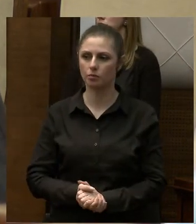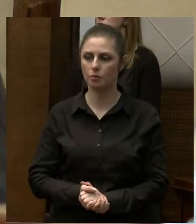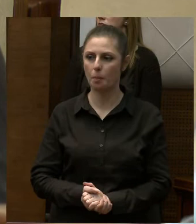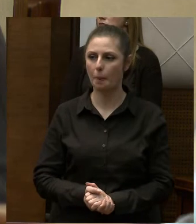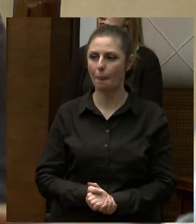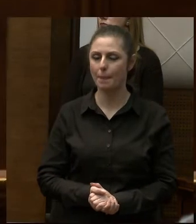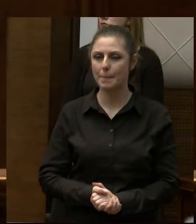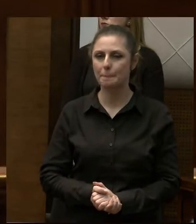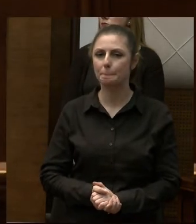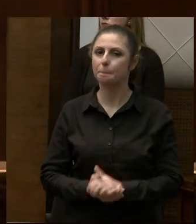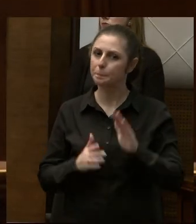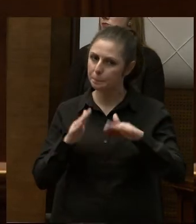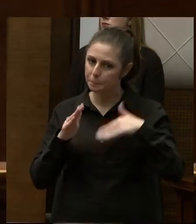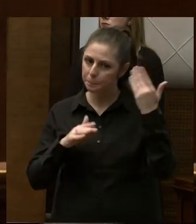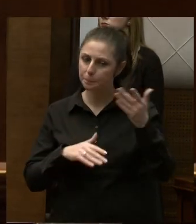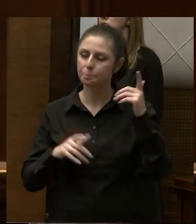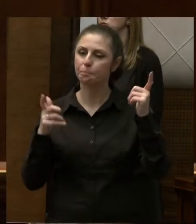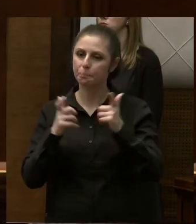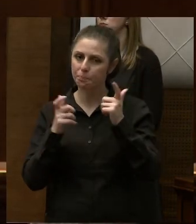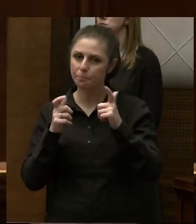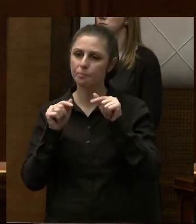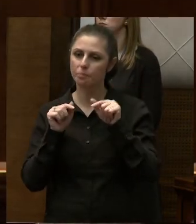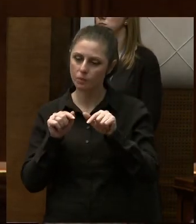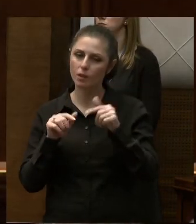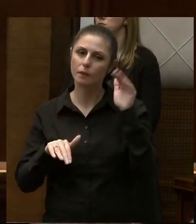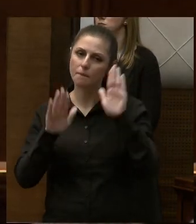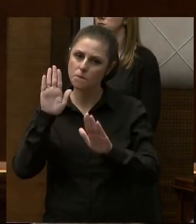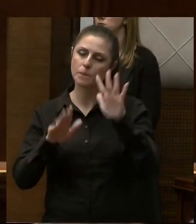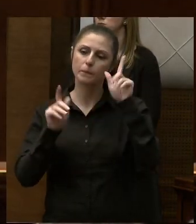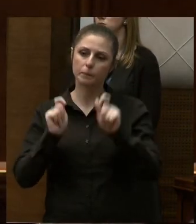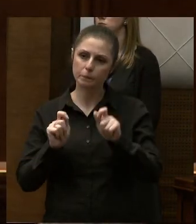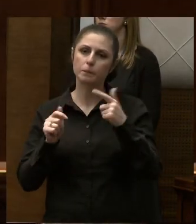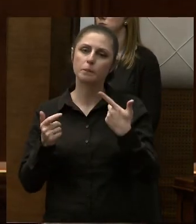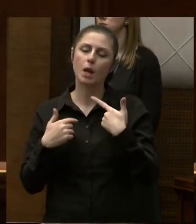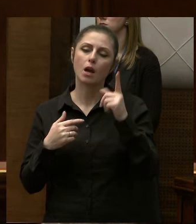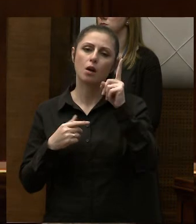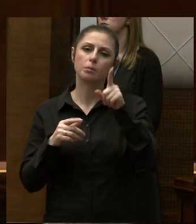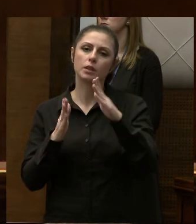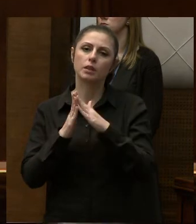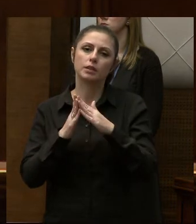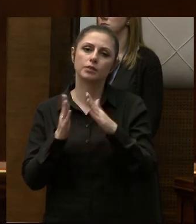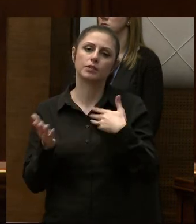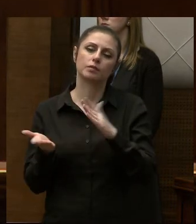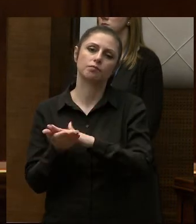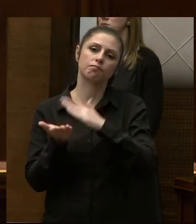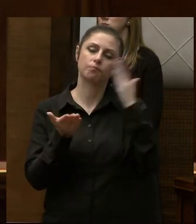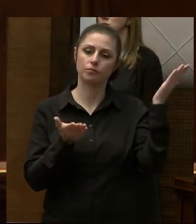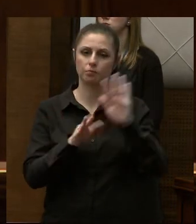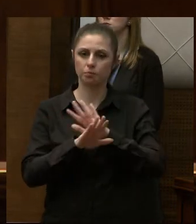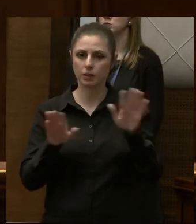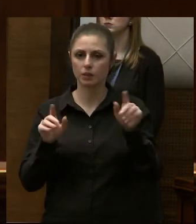oylayabiliriz, sakıncası yok ama öğretmen evi artık öğretmen evinden çıktı. Zaten o adanın tamamında